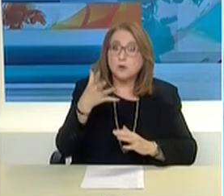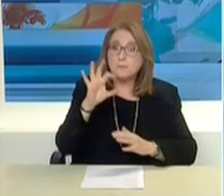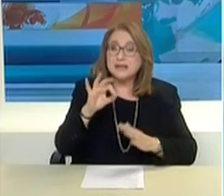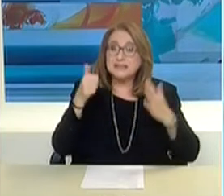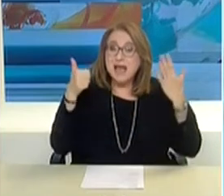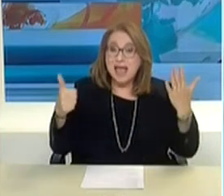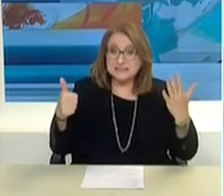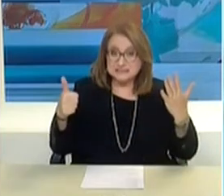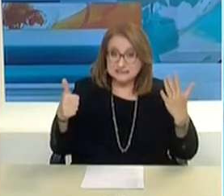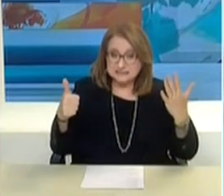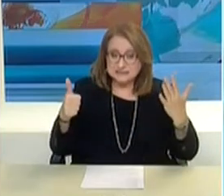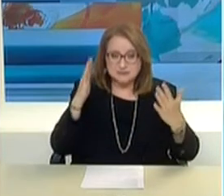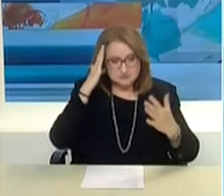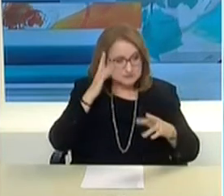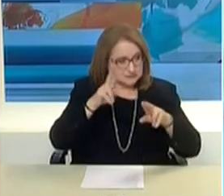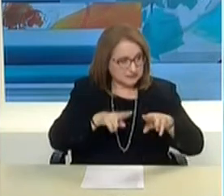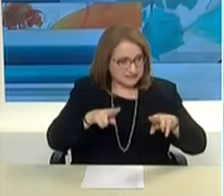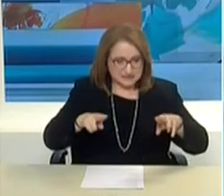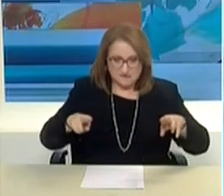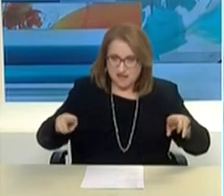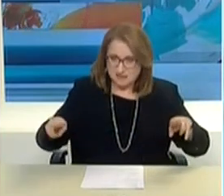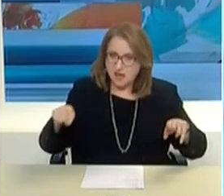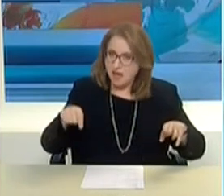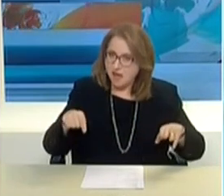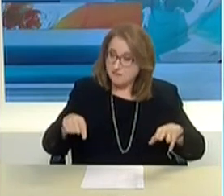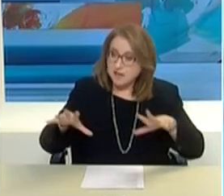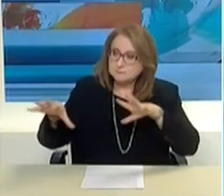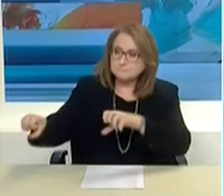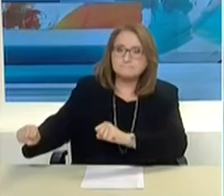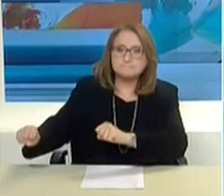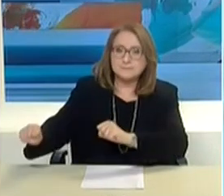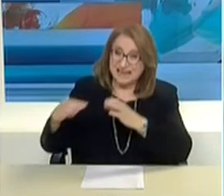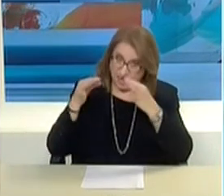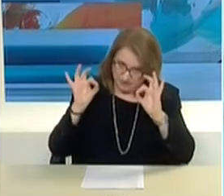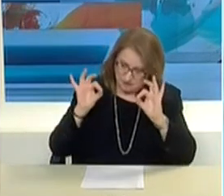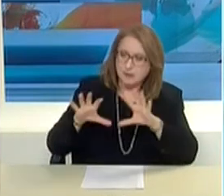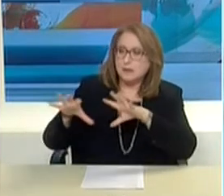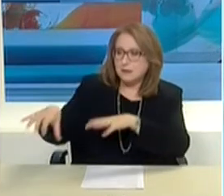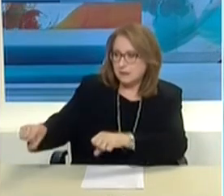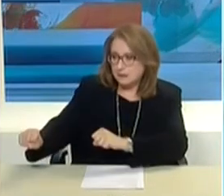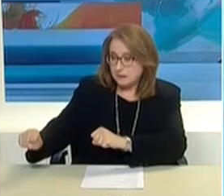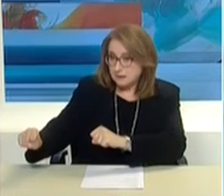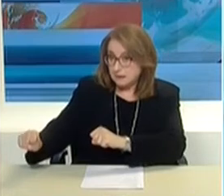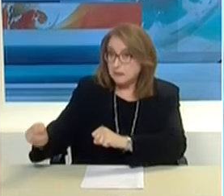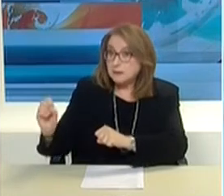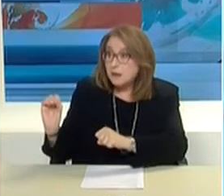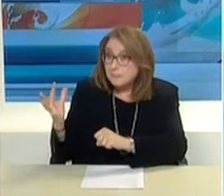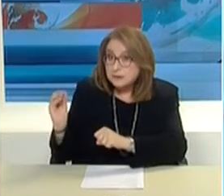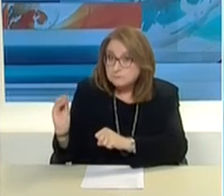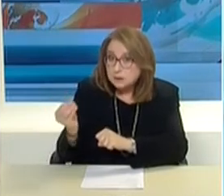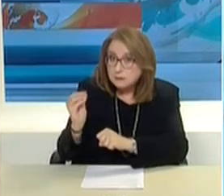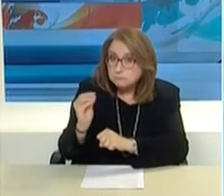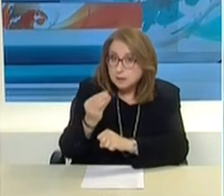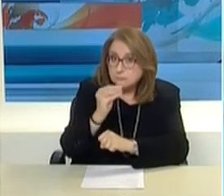2.156 κλίνες έχουν δεσμευτεί αποκλειστικά για να αντιμετωπίσουν τα ήπια και